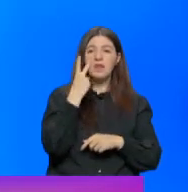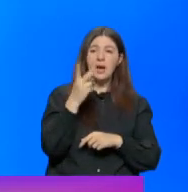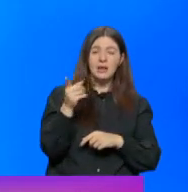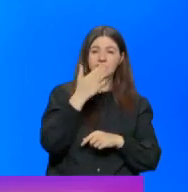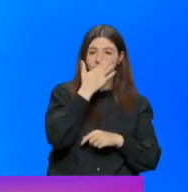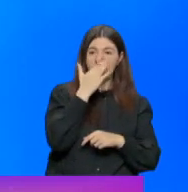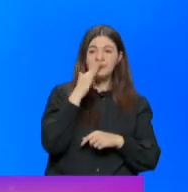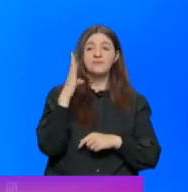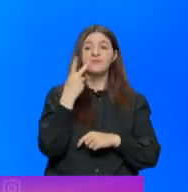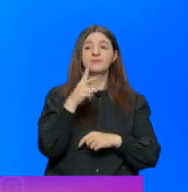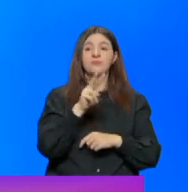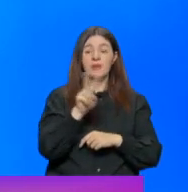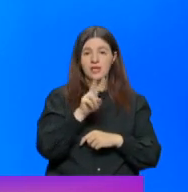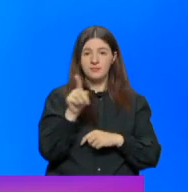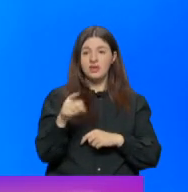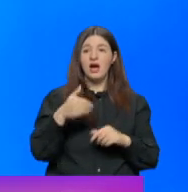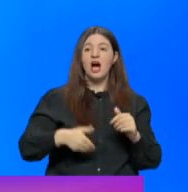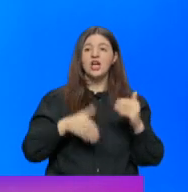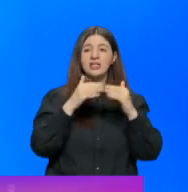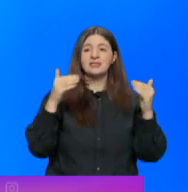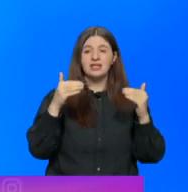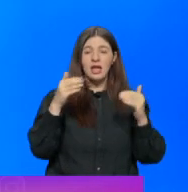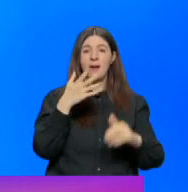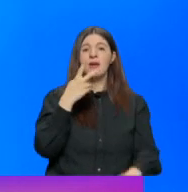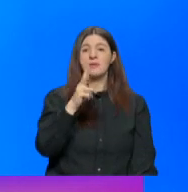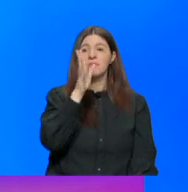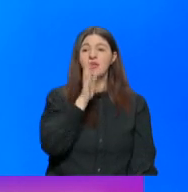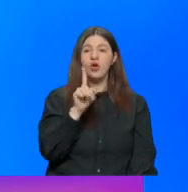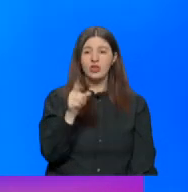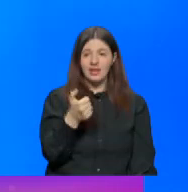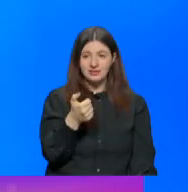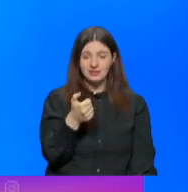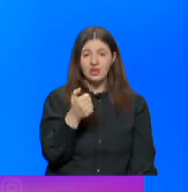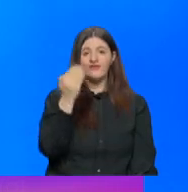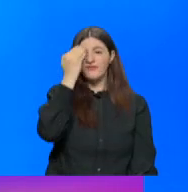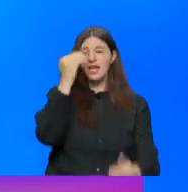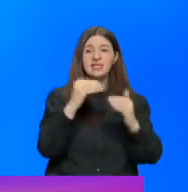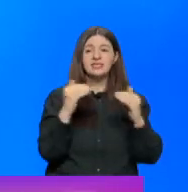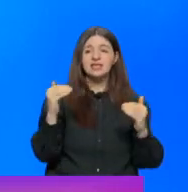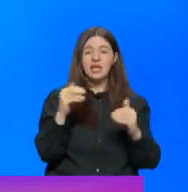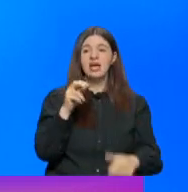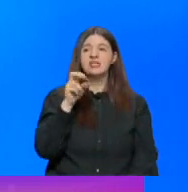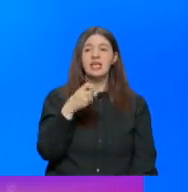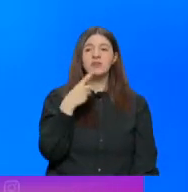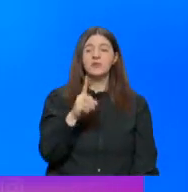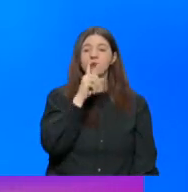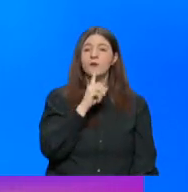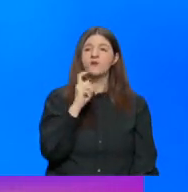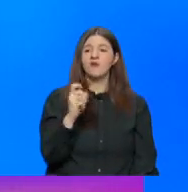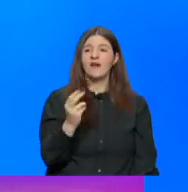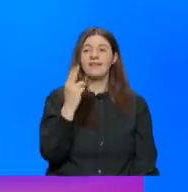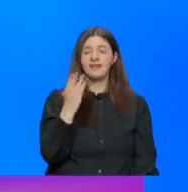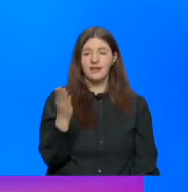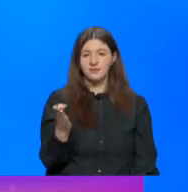bakalım. Kasım 2020 açlık sınırı 2516, yoksulluk sınırı